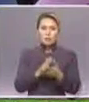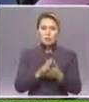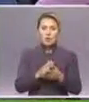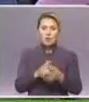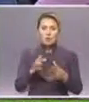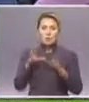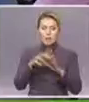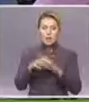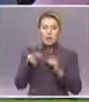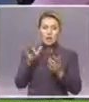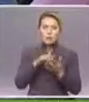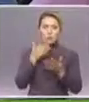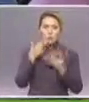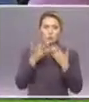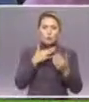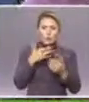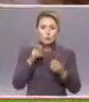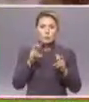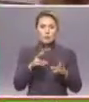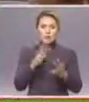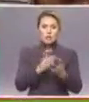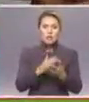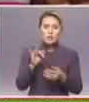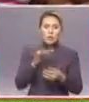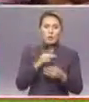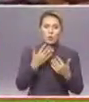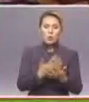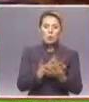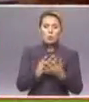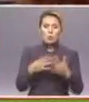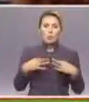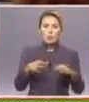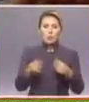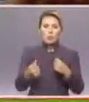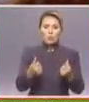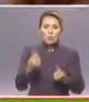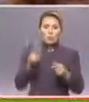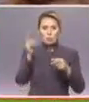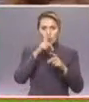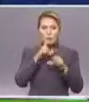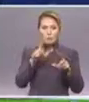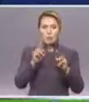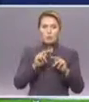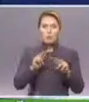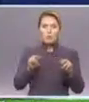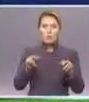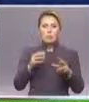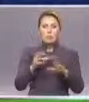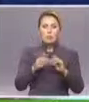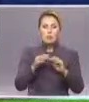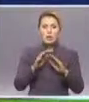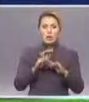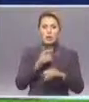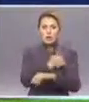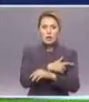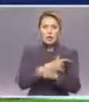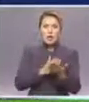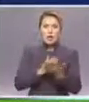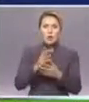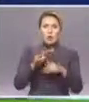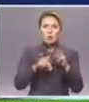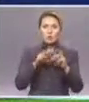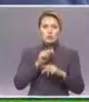Сонымен қатар қаламызда сұраныс көп, мамандықтар да бар. Олар қоғамдық көлік жүргізушілері мен мектеп мұғалімдері. Ал медицина саласының мамандары мен